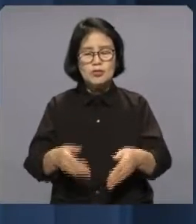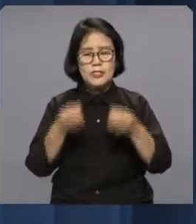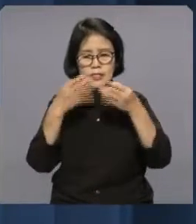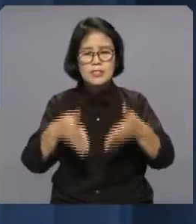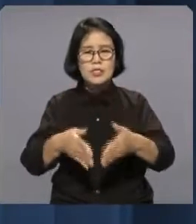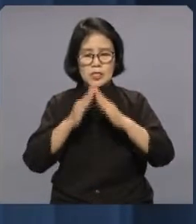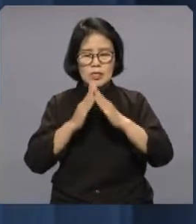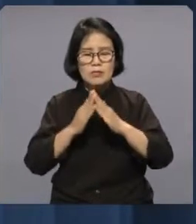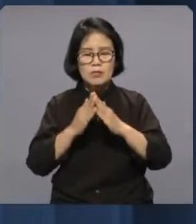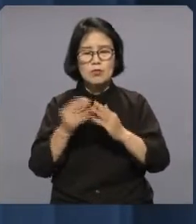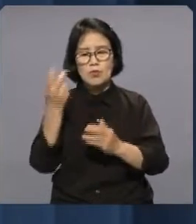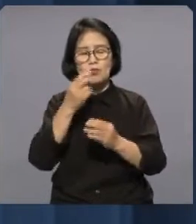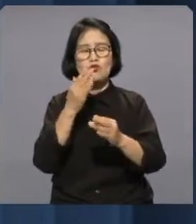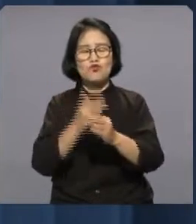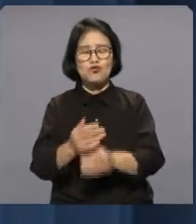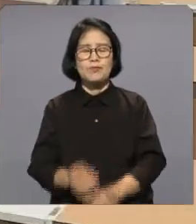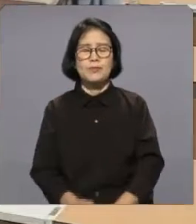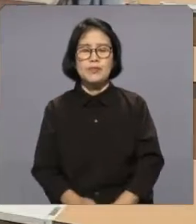검토 중입니다.